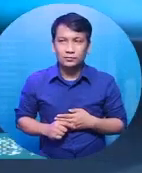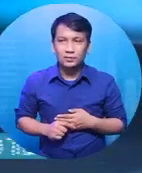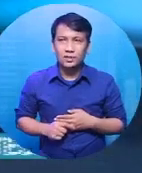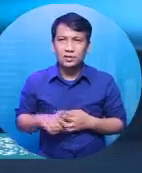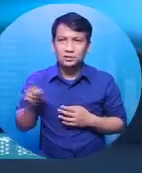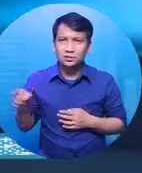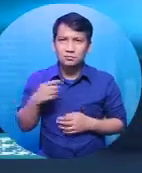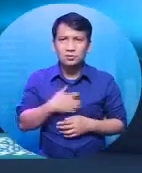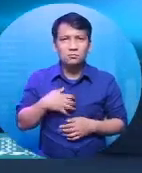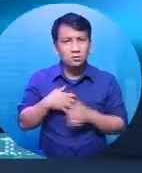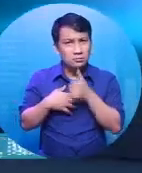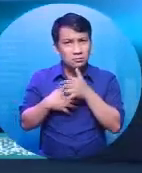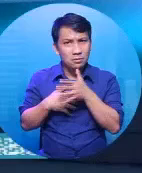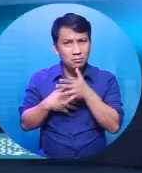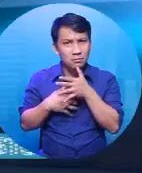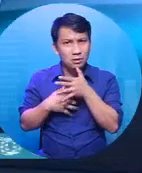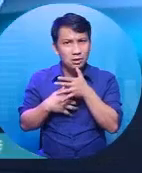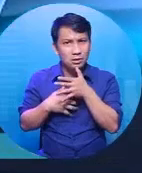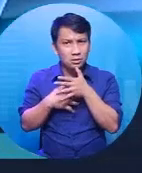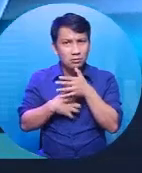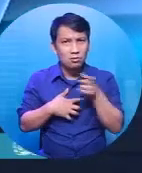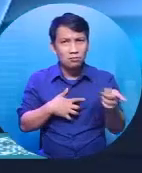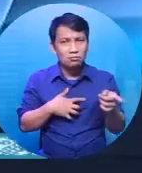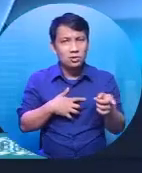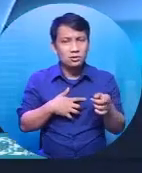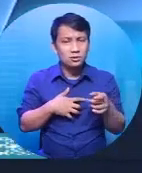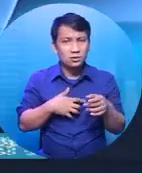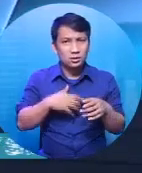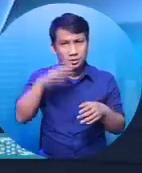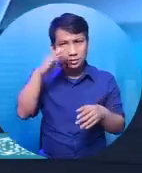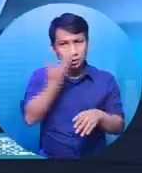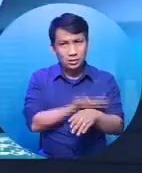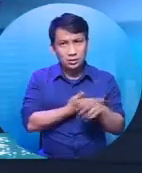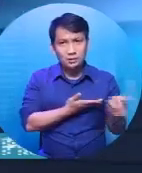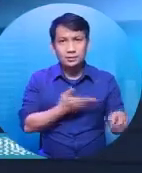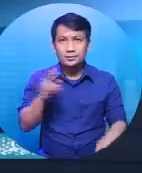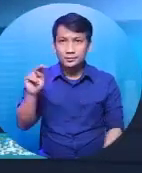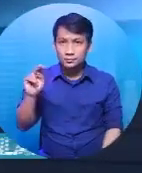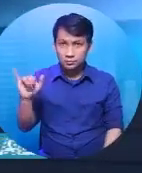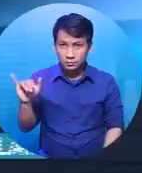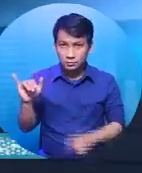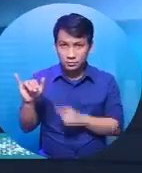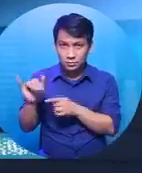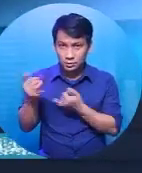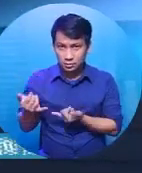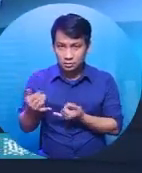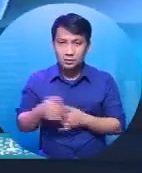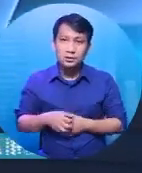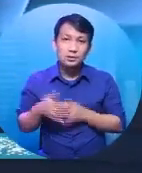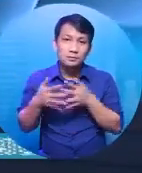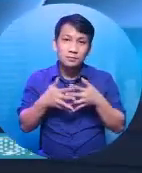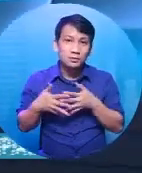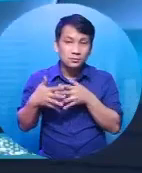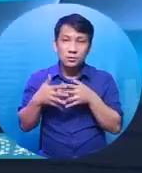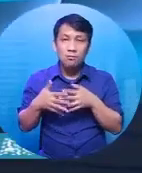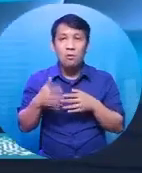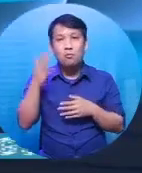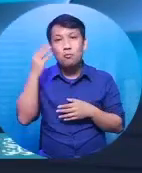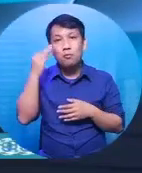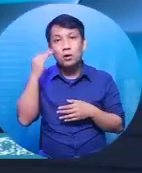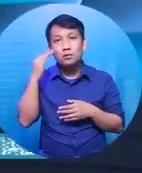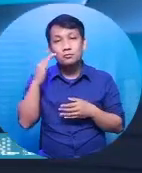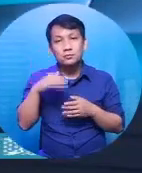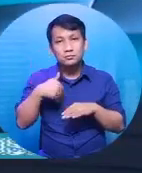Reklamo naman ito ng isang nanay laban sa kanyang pabayang anak na nasa New York, sa Amerika. Mas inuuna raw